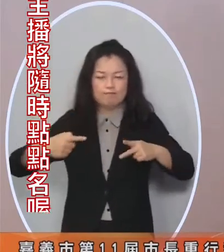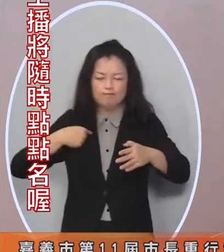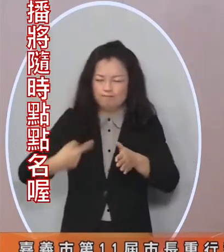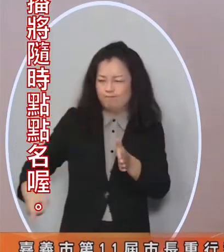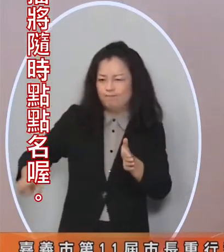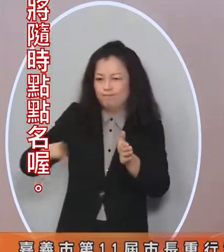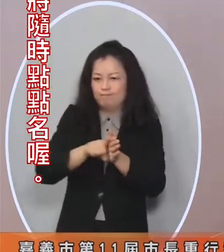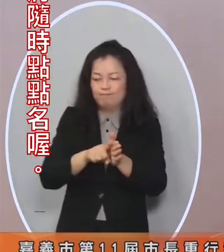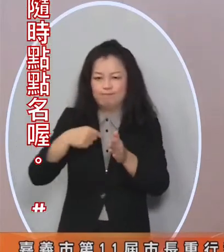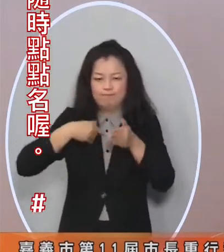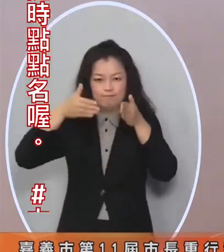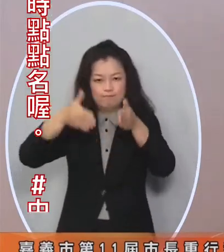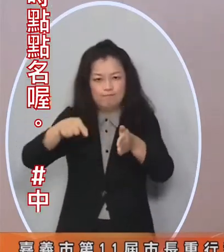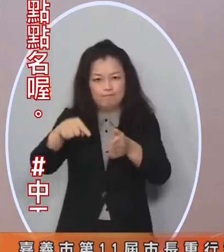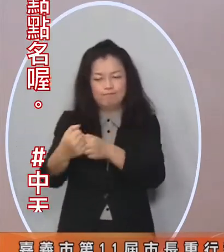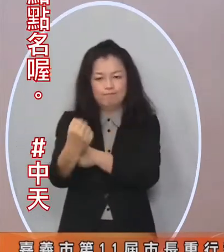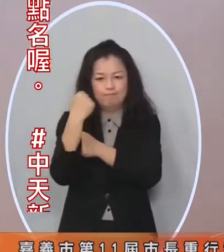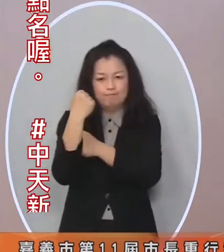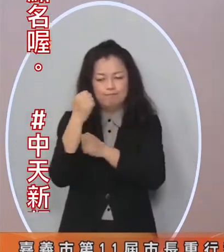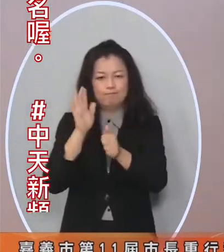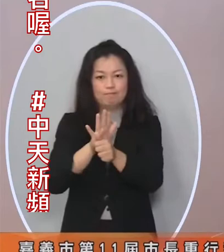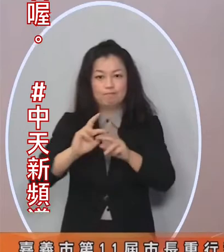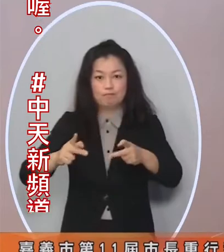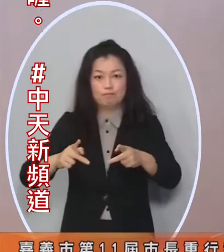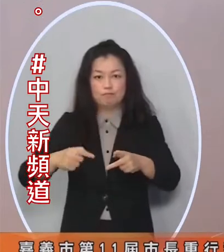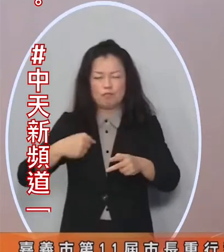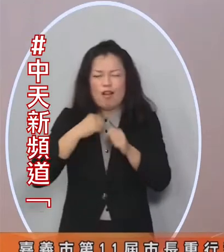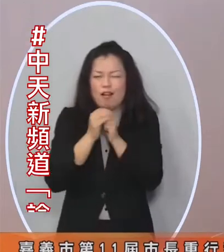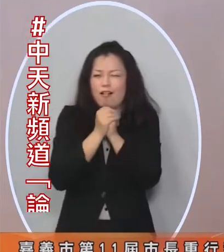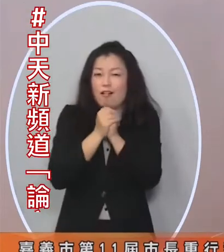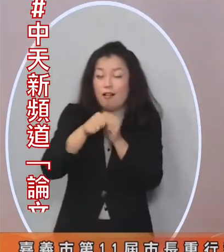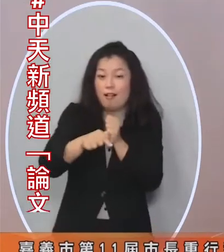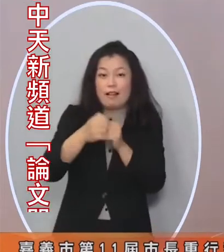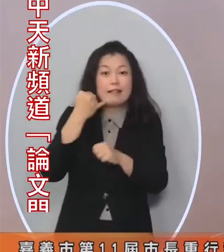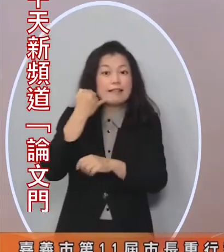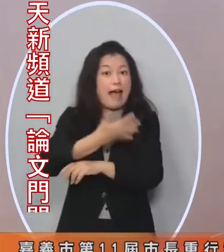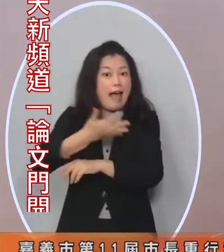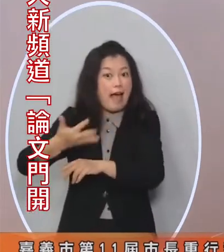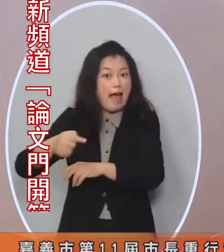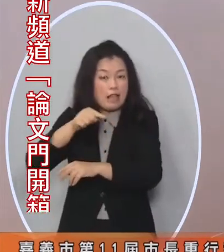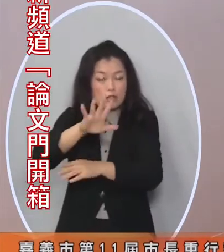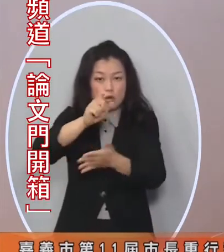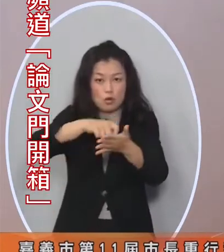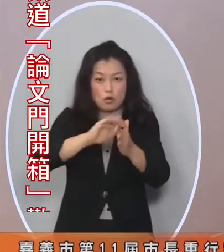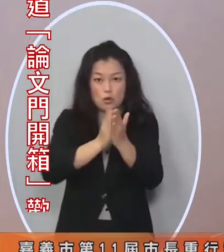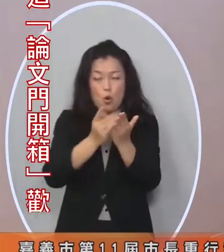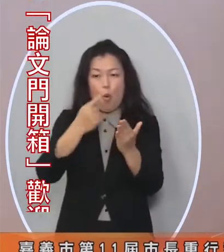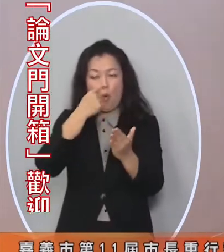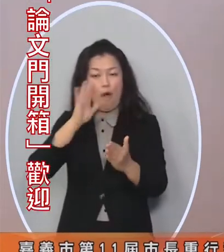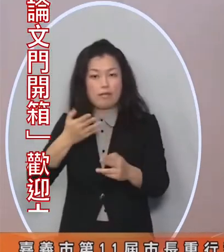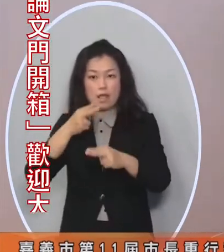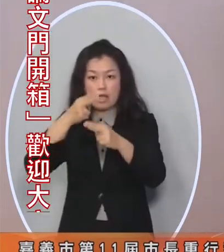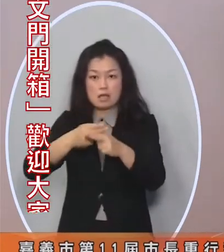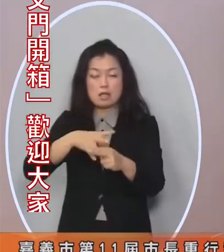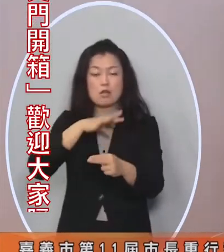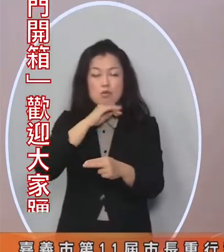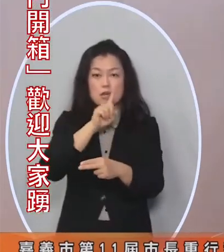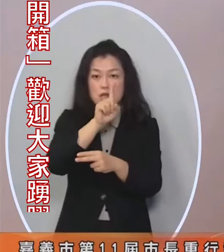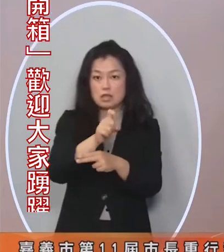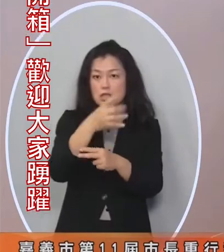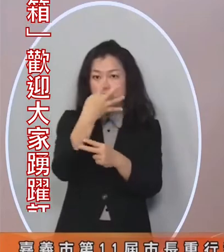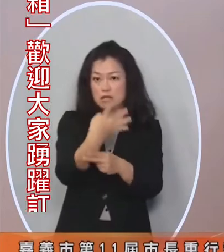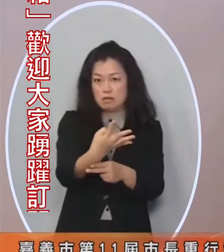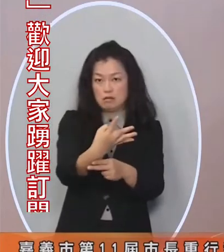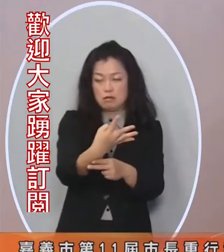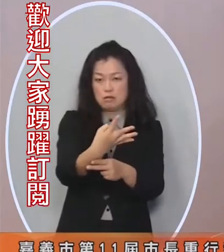情奋斗。那当然有就是我的偶像啊，海伦凯勒啊，他写了一本书，就是我的信仰，他13岁。14岁就受到史威登堡的影响，